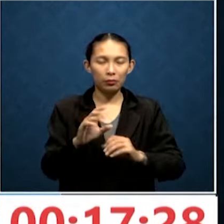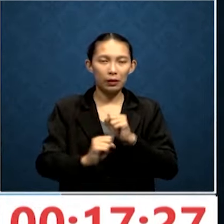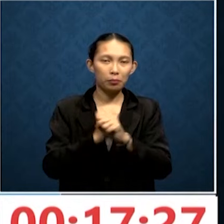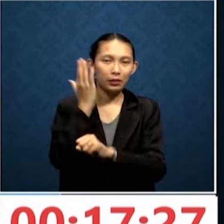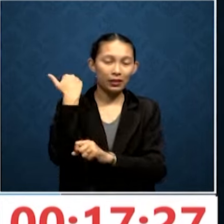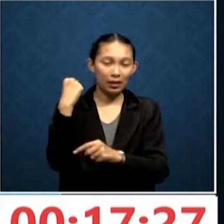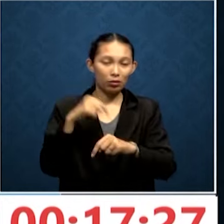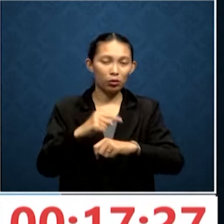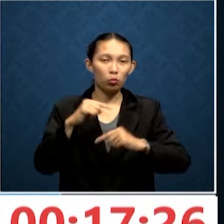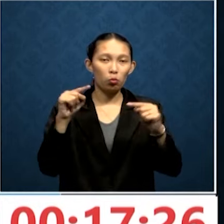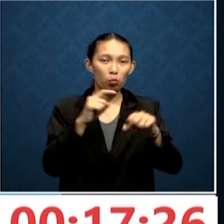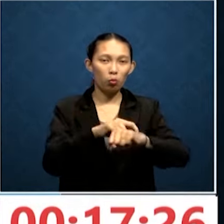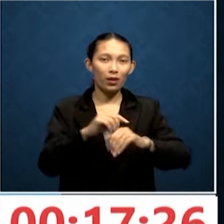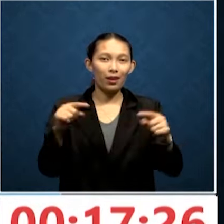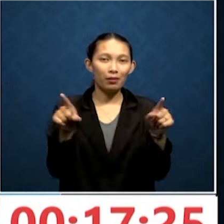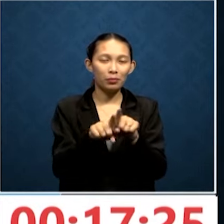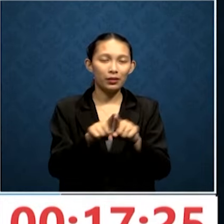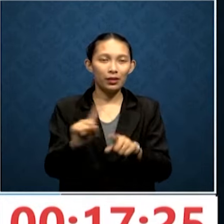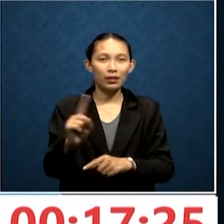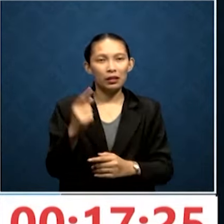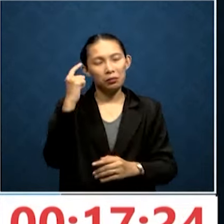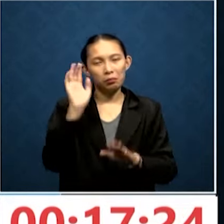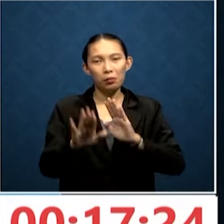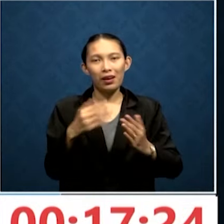ในช่วงเวลาเดียวกันซึ่งคิดเป็นมูลค่ากว่า